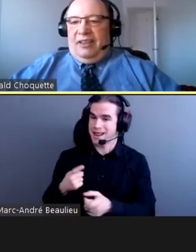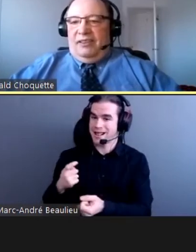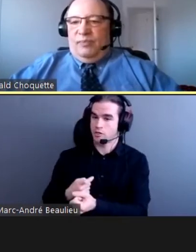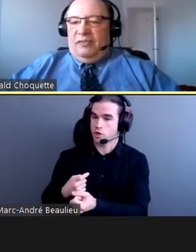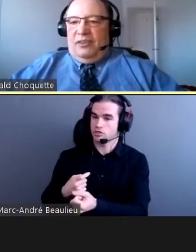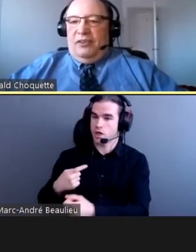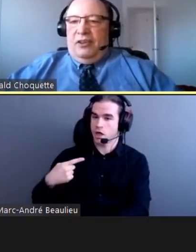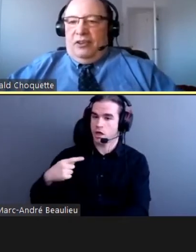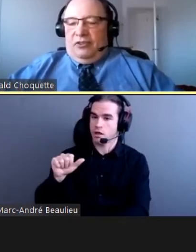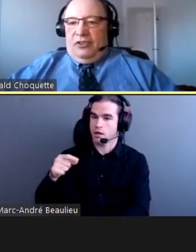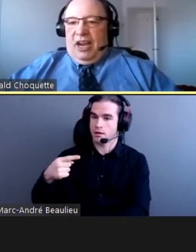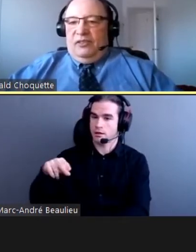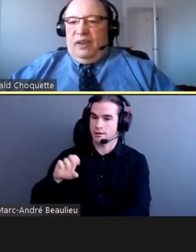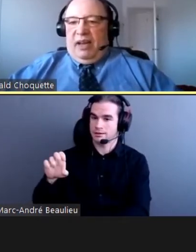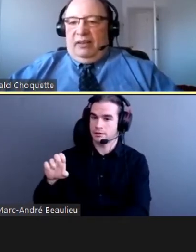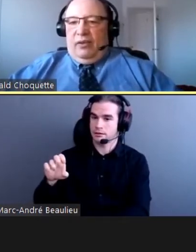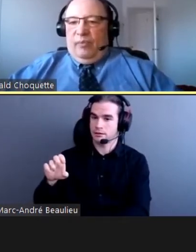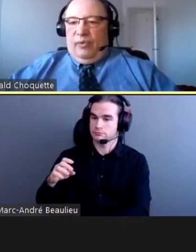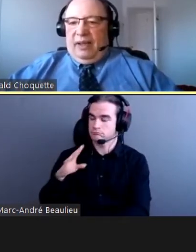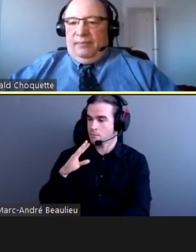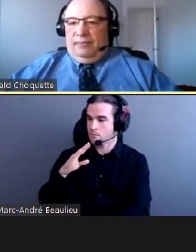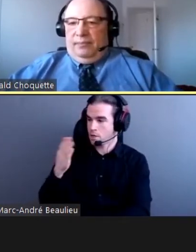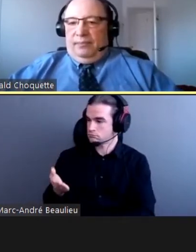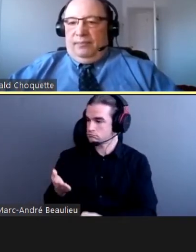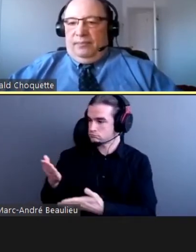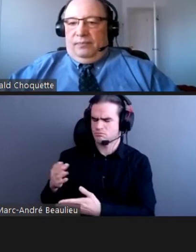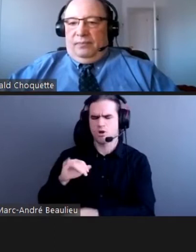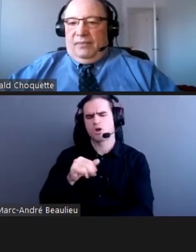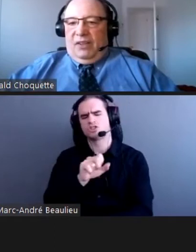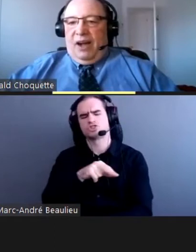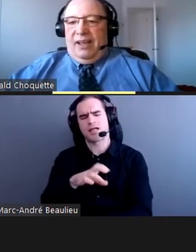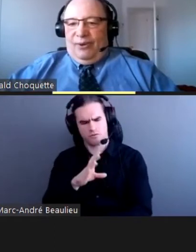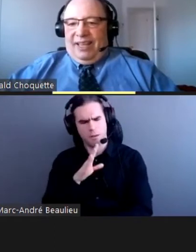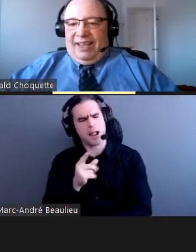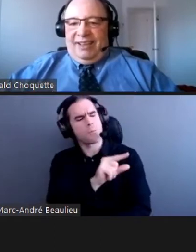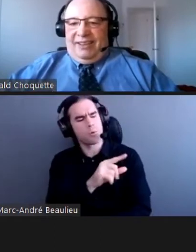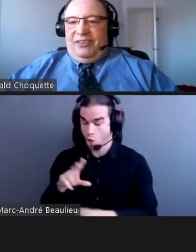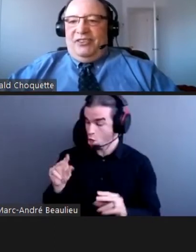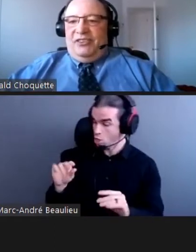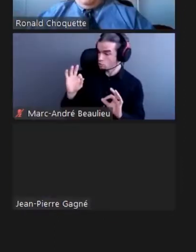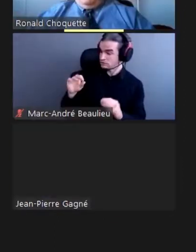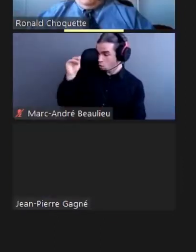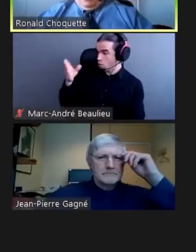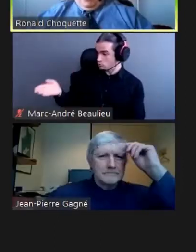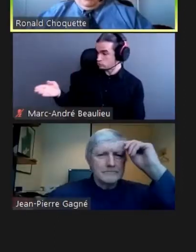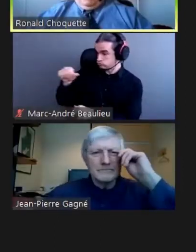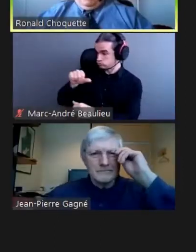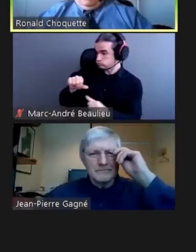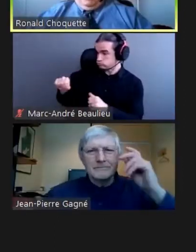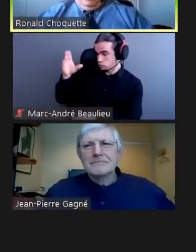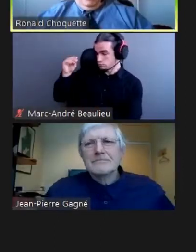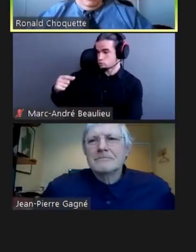Dr. Gagné. Je pense que, Jeanne, tu voulais parler un peu, hein? Non, ça va. Alors, Oui, OK. Monsieur Gagné, oui, Je vais Monsieur Gagné.